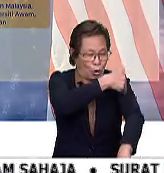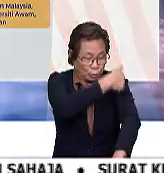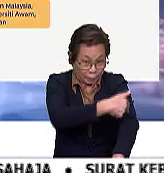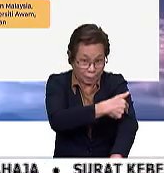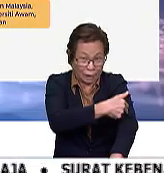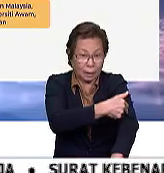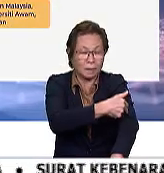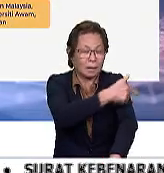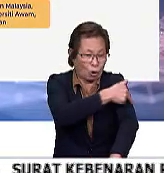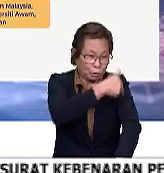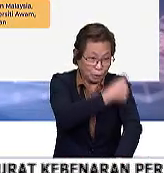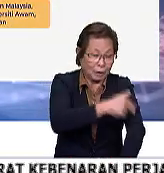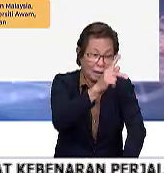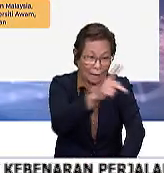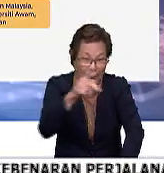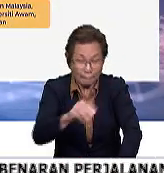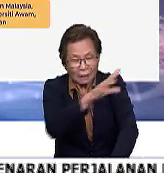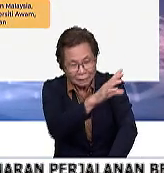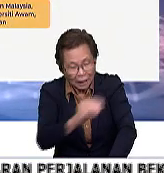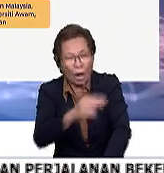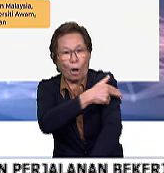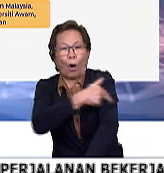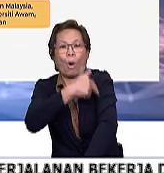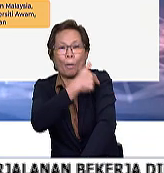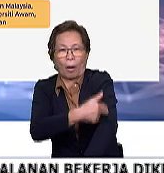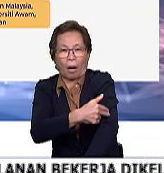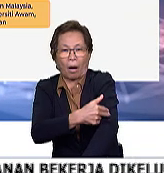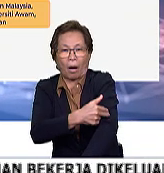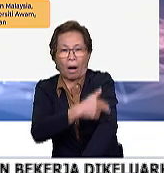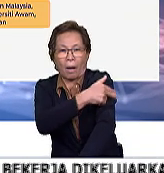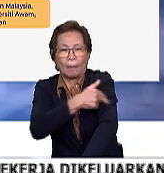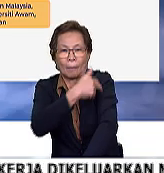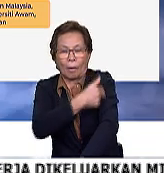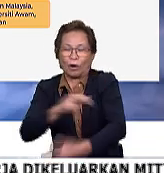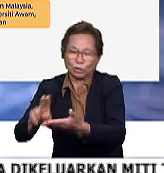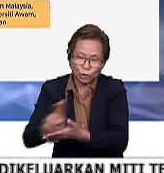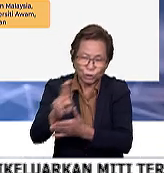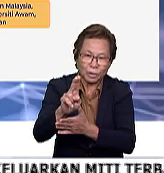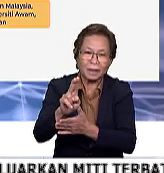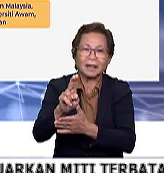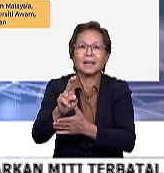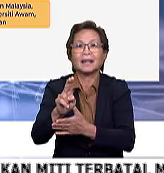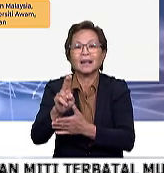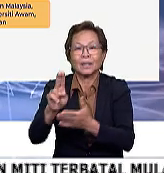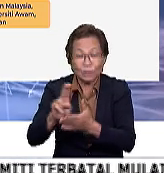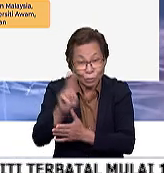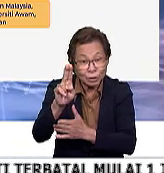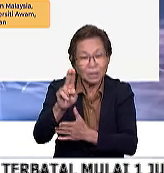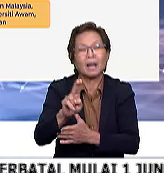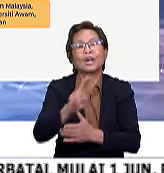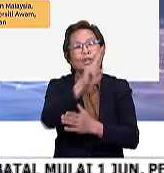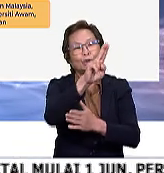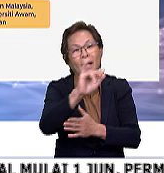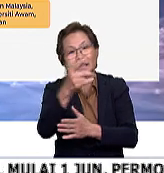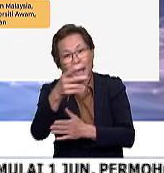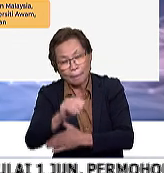sediaan kem tetapi juga di Hospital penjajah ini Westi awam seperti di uitm